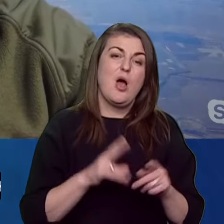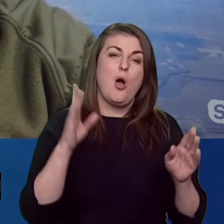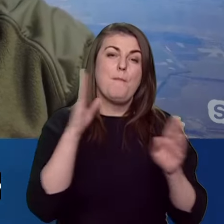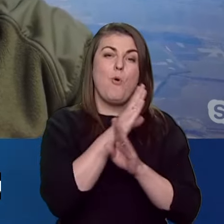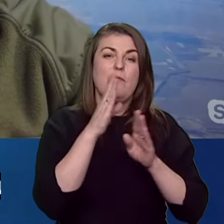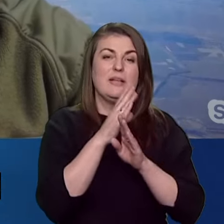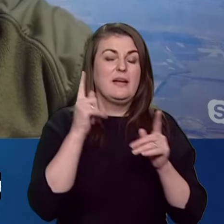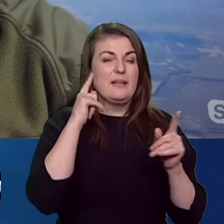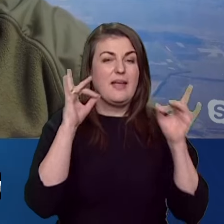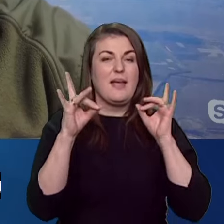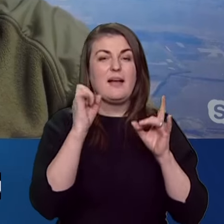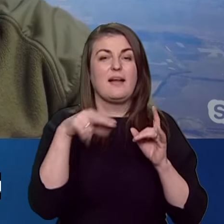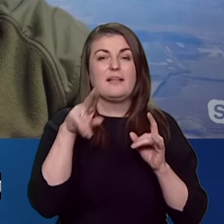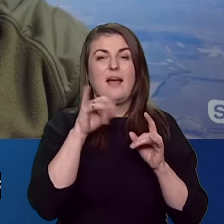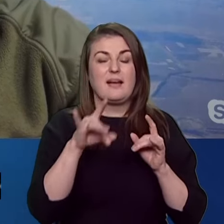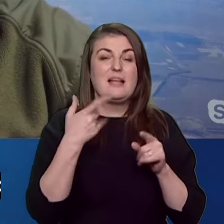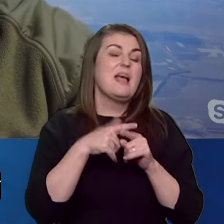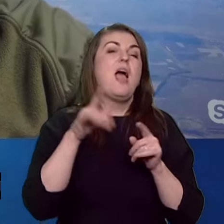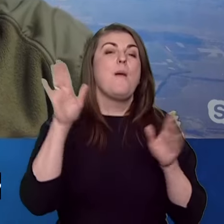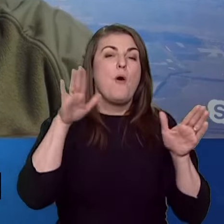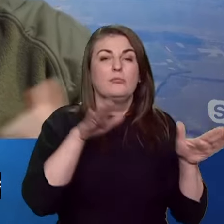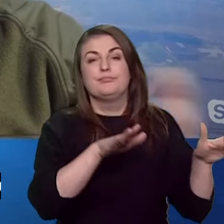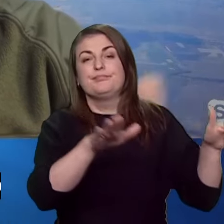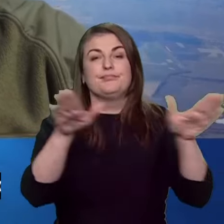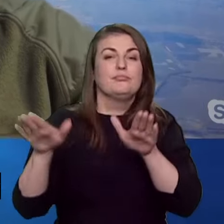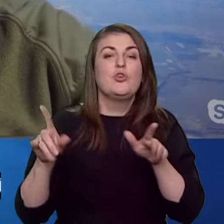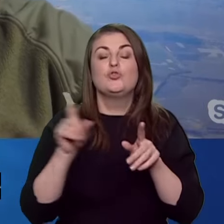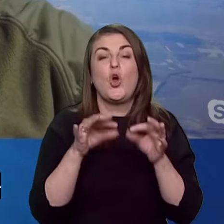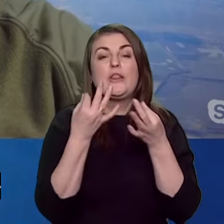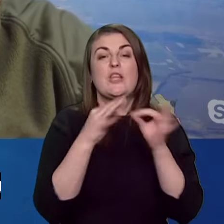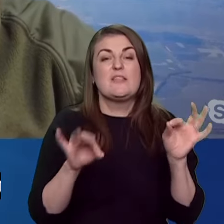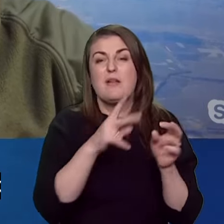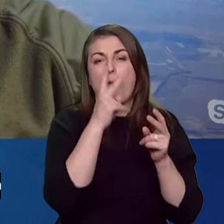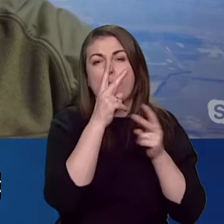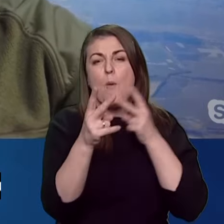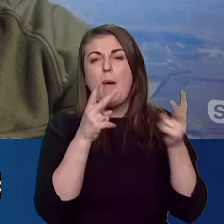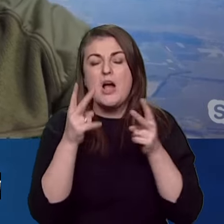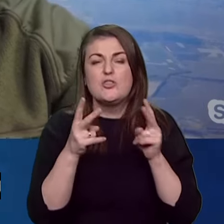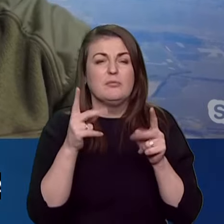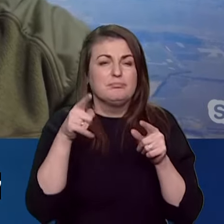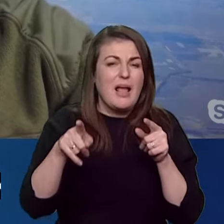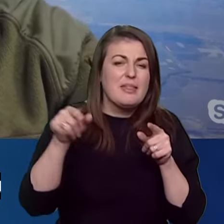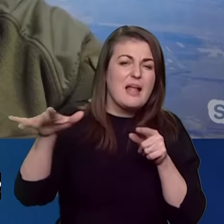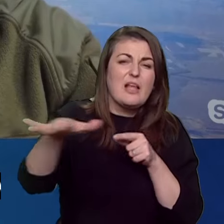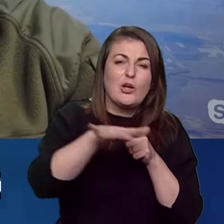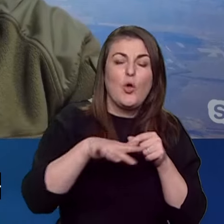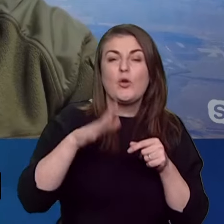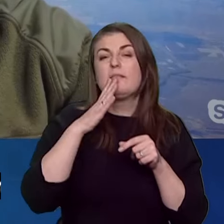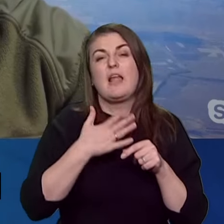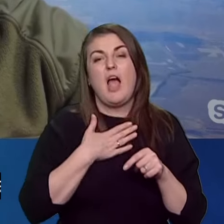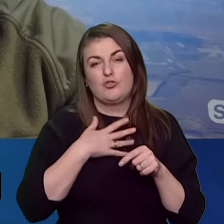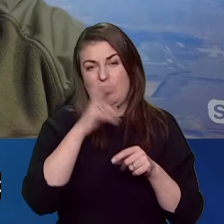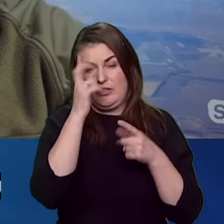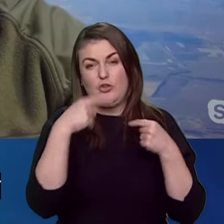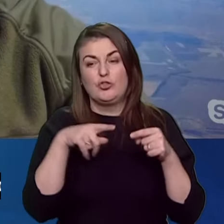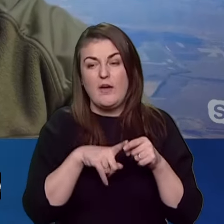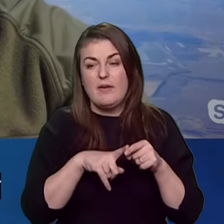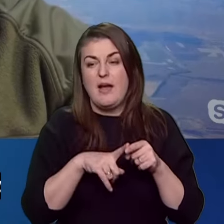повітряний радар. Це радар, який літає в повітрі, що дозволяє йому бачити глибоко на території нашої